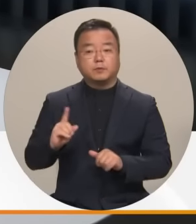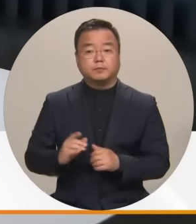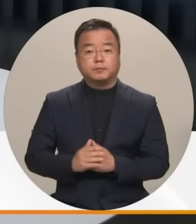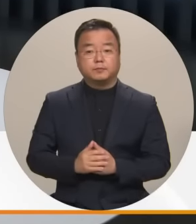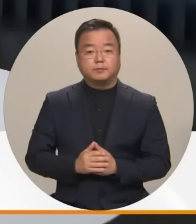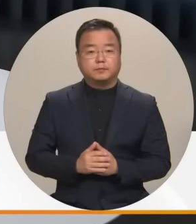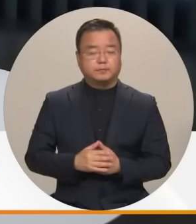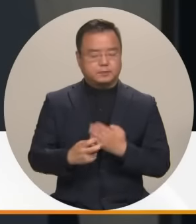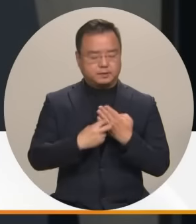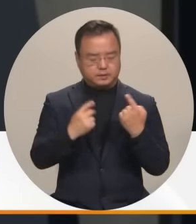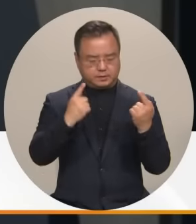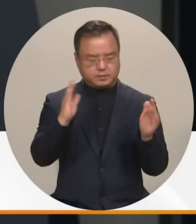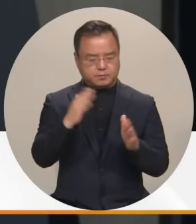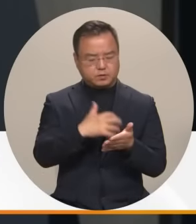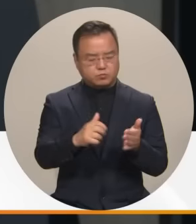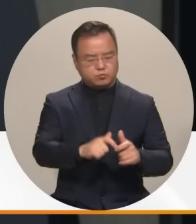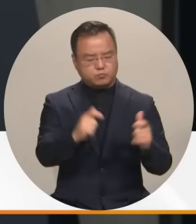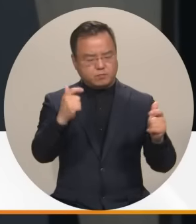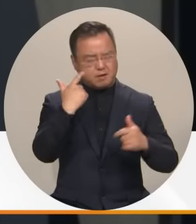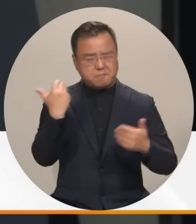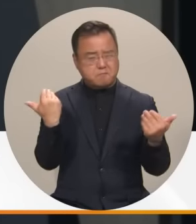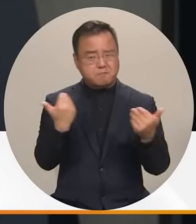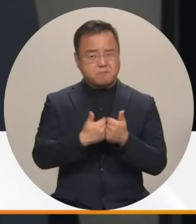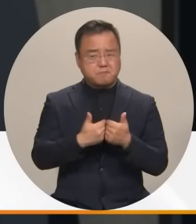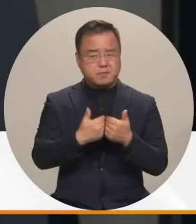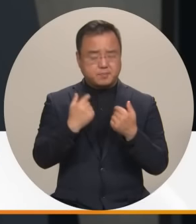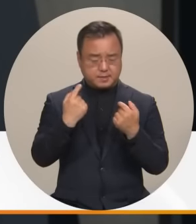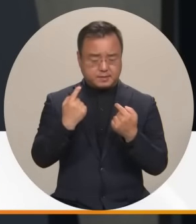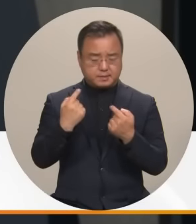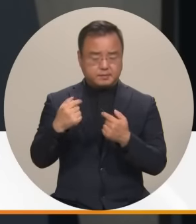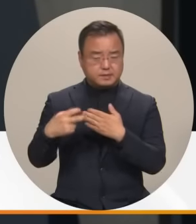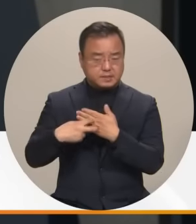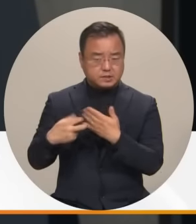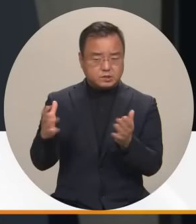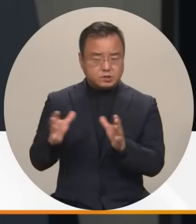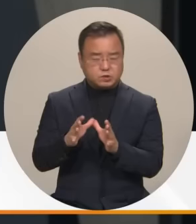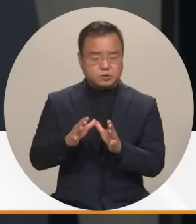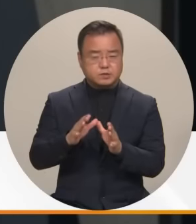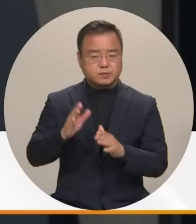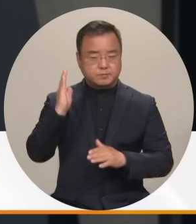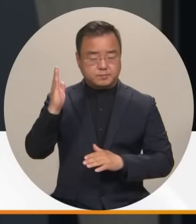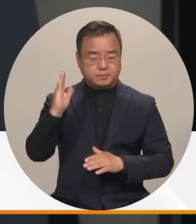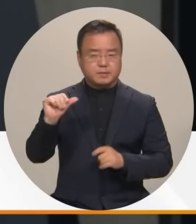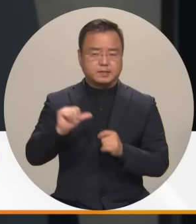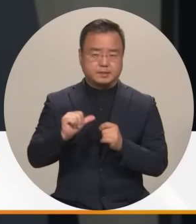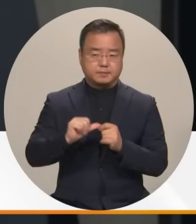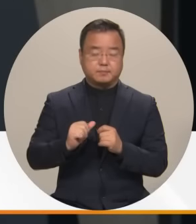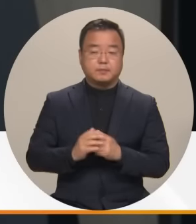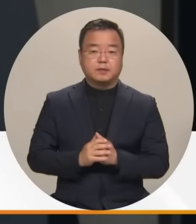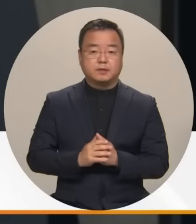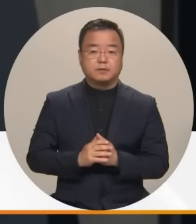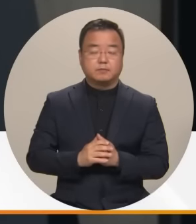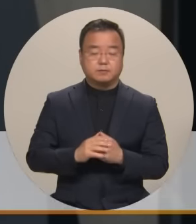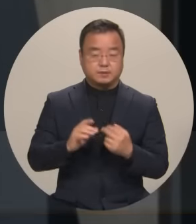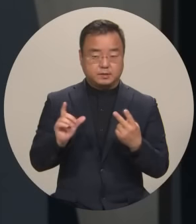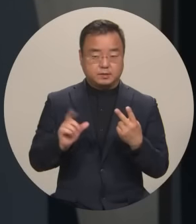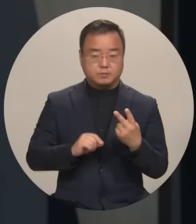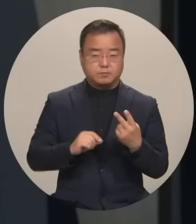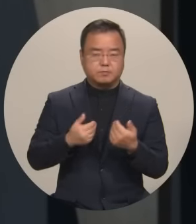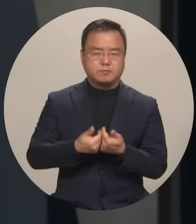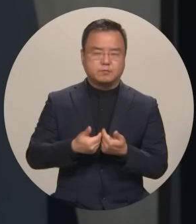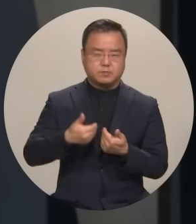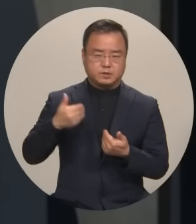의대 증원에 반발하는 의료계와 대학의 움직임은 크게 다섯 가지 흐름으로 볼 수가 있습니다 우선 2월에 사직서를 내고 병원을